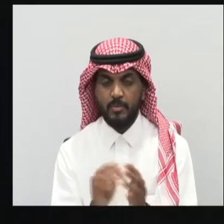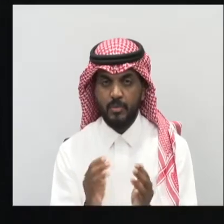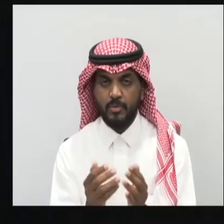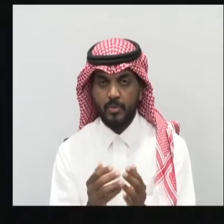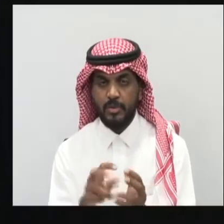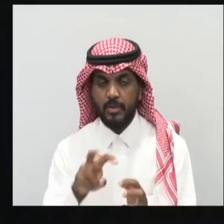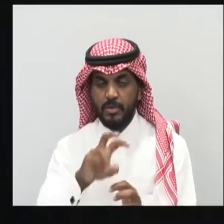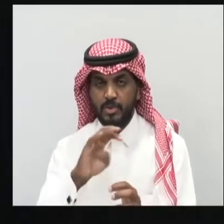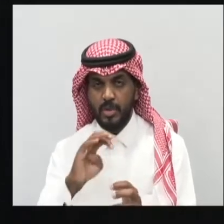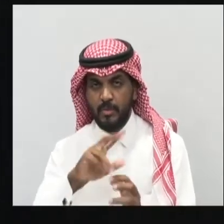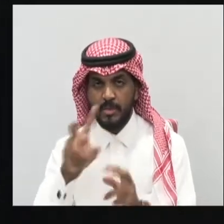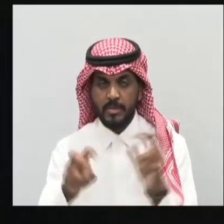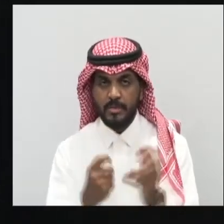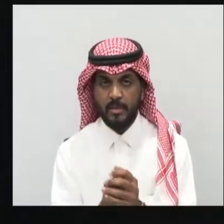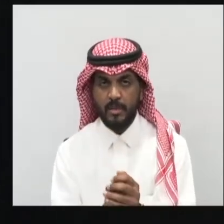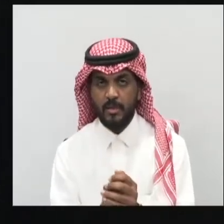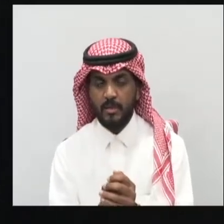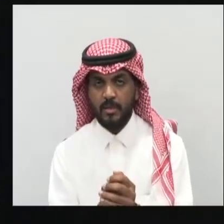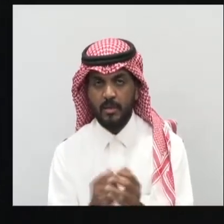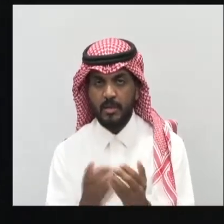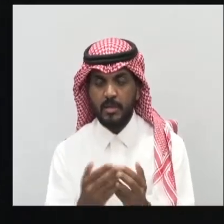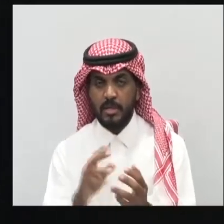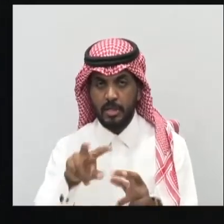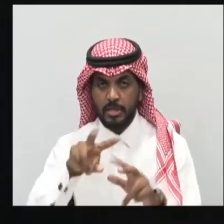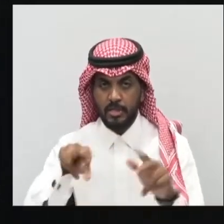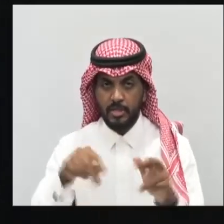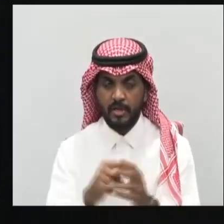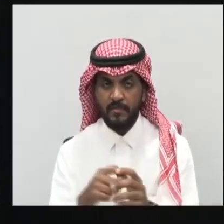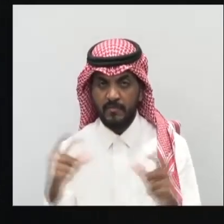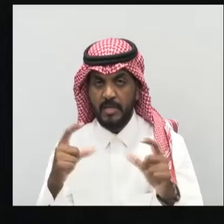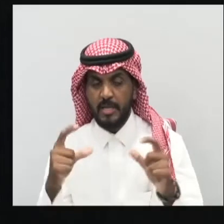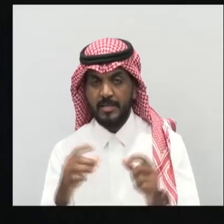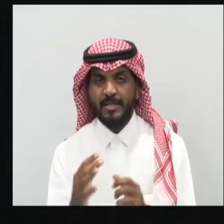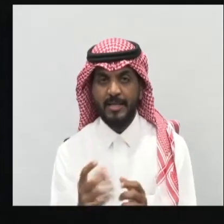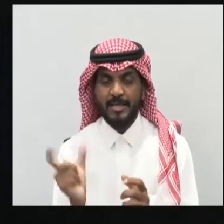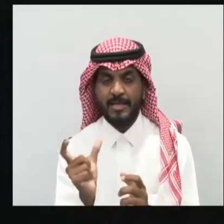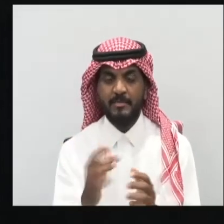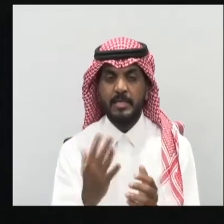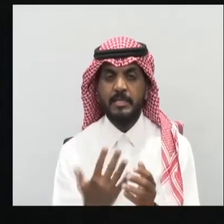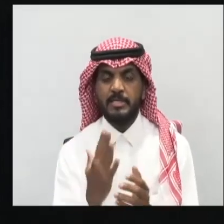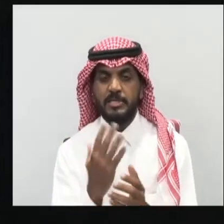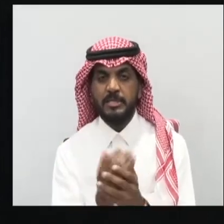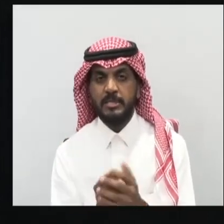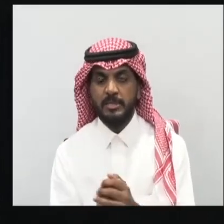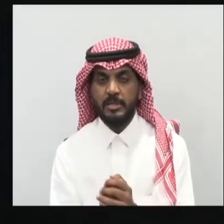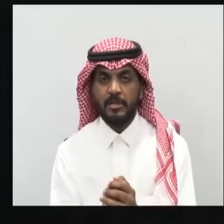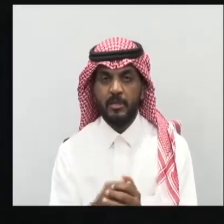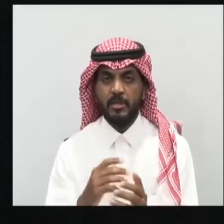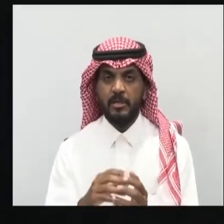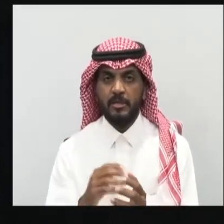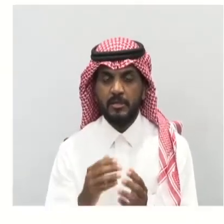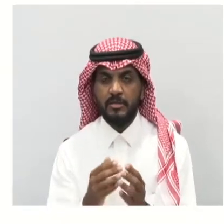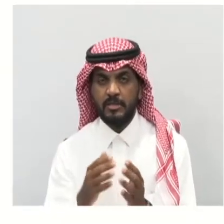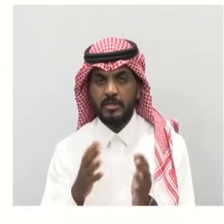الإجابة على الأسئلة حسب المطلوب، أيضا اكتشاف دلالة الكلمات الجديدة، أيضا تصنيف